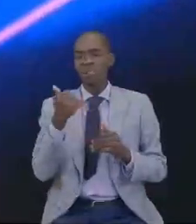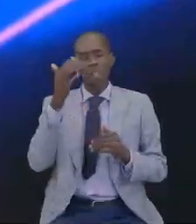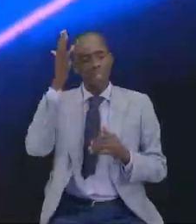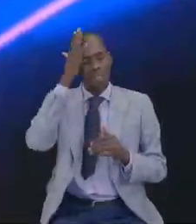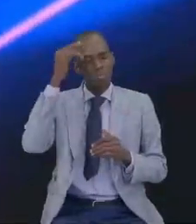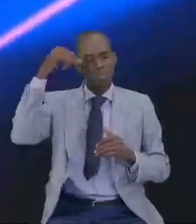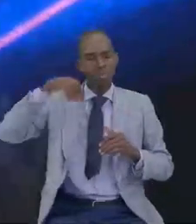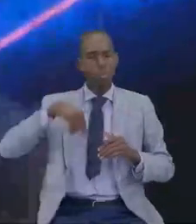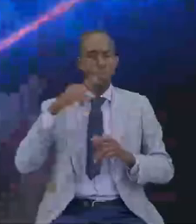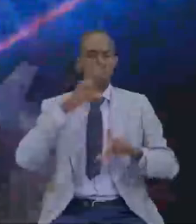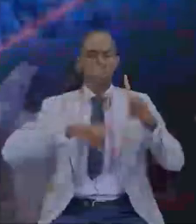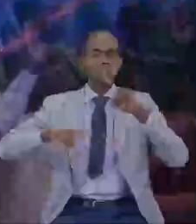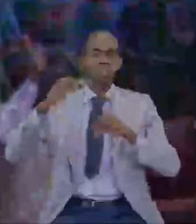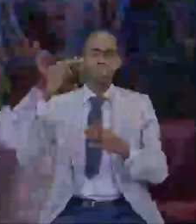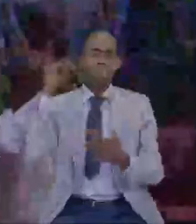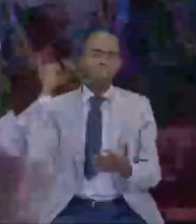Amen.